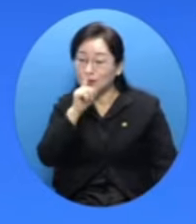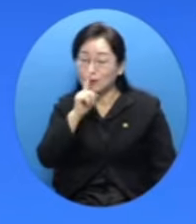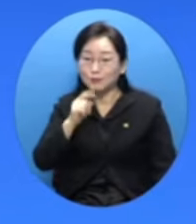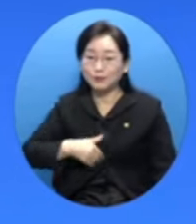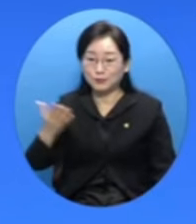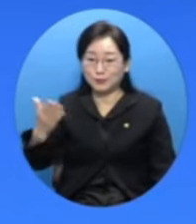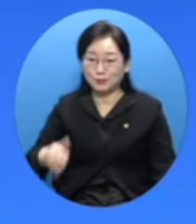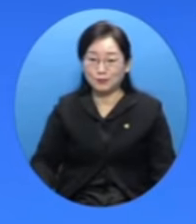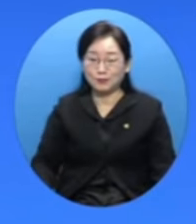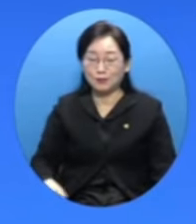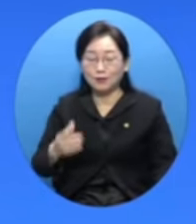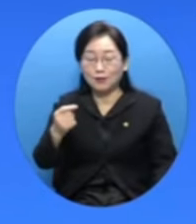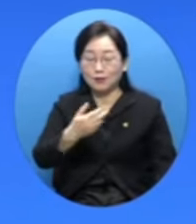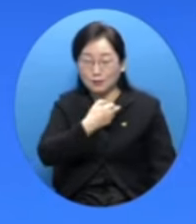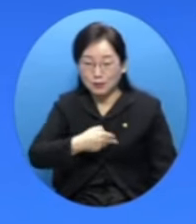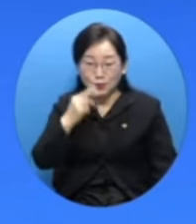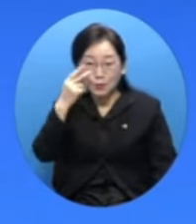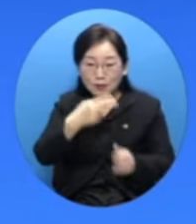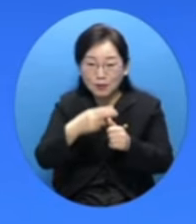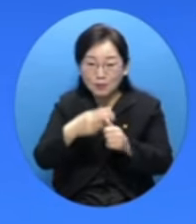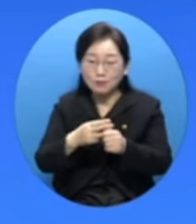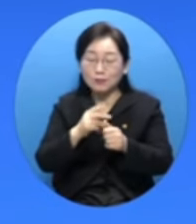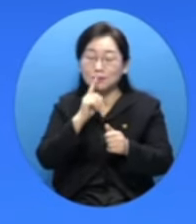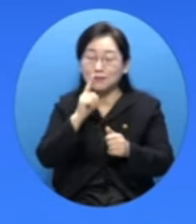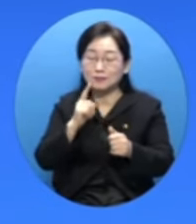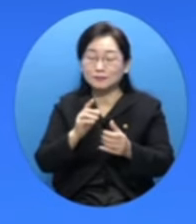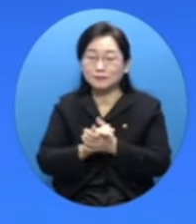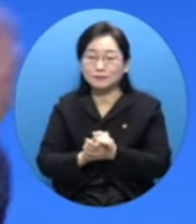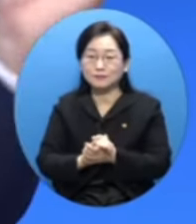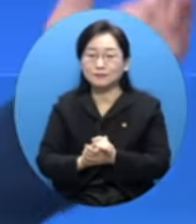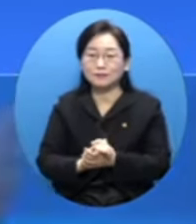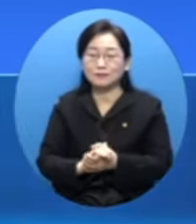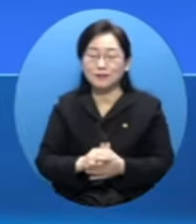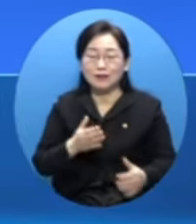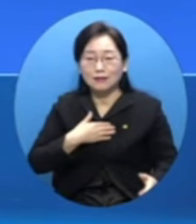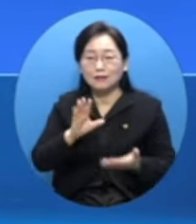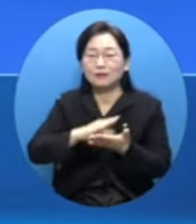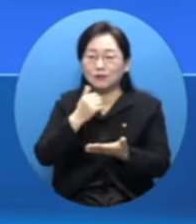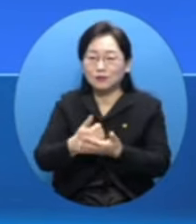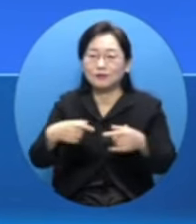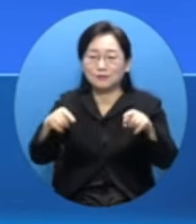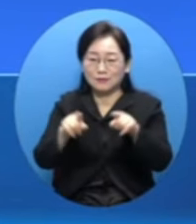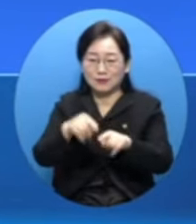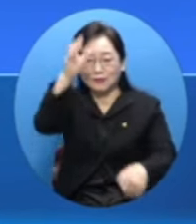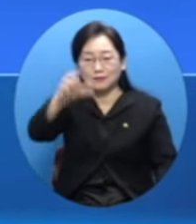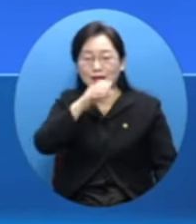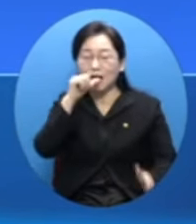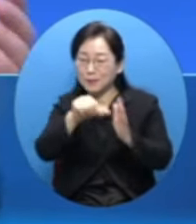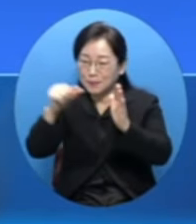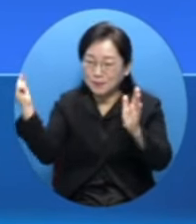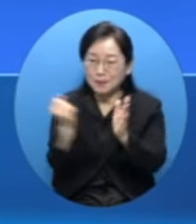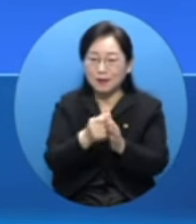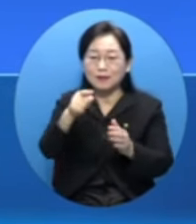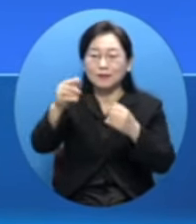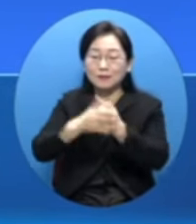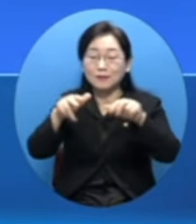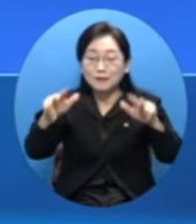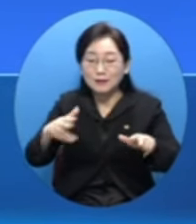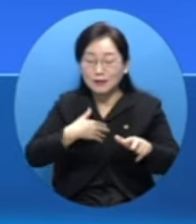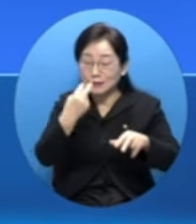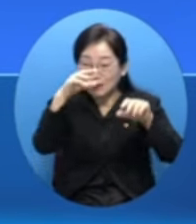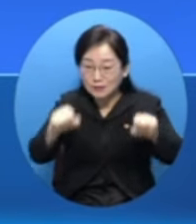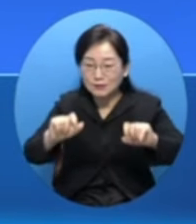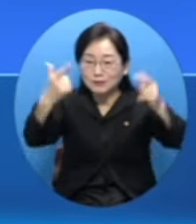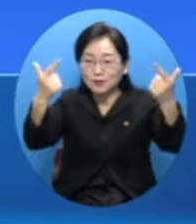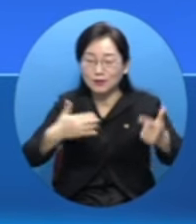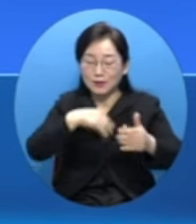바울이 일생 동안 고백한 신앙 고백이 갈라디아서 2장 20절입니다. 내가 그리스도와 함께 십자가에 못 박혔나니 그런즉 이제는 내가 사는 것이